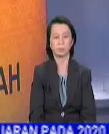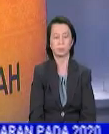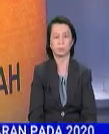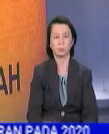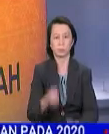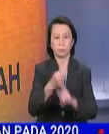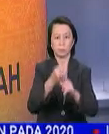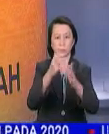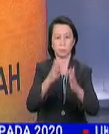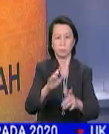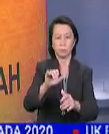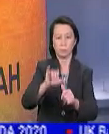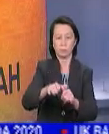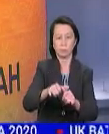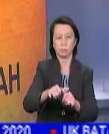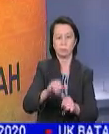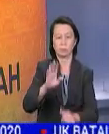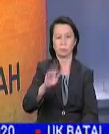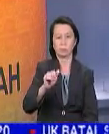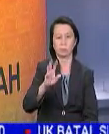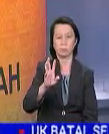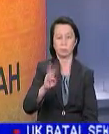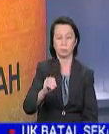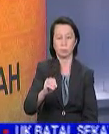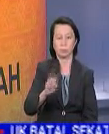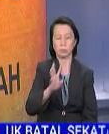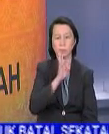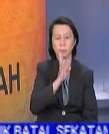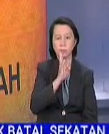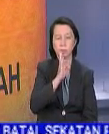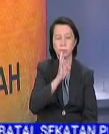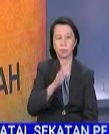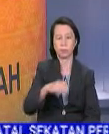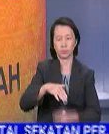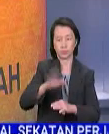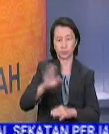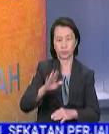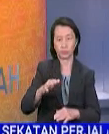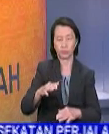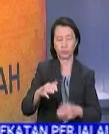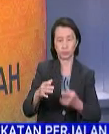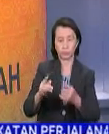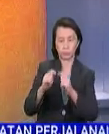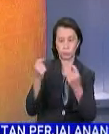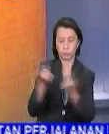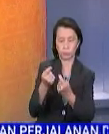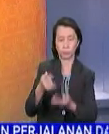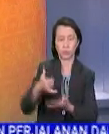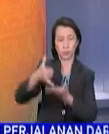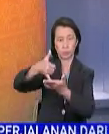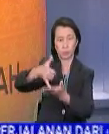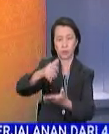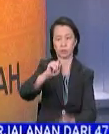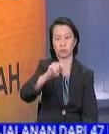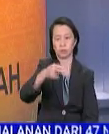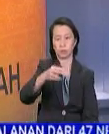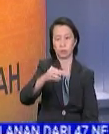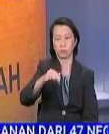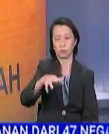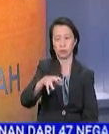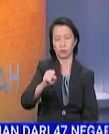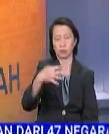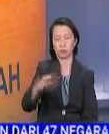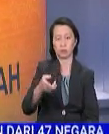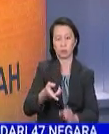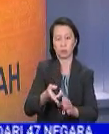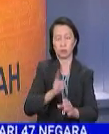Pengarah Kejurulatihan BAM Wong Chung Han berkata kelebihan yang dimiliki skuad Piala Thomas Negara selepas penarikan